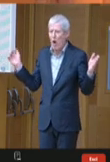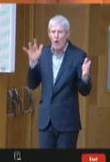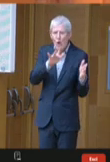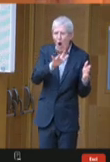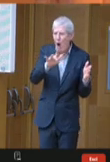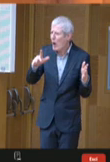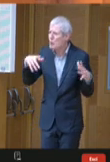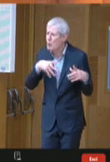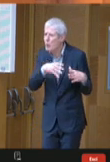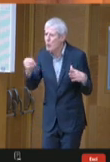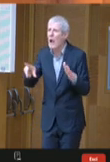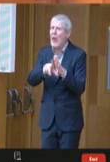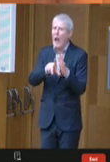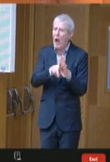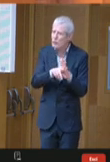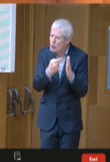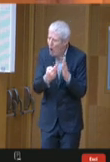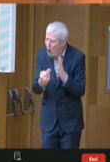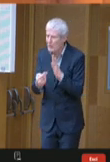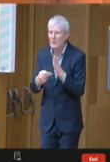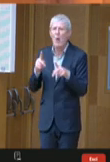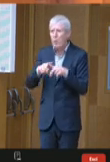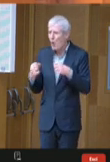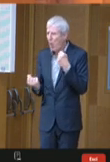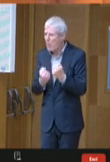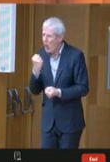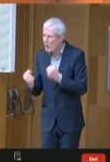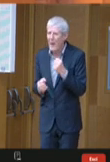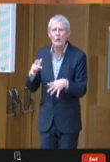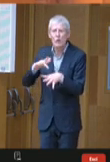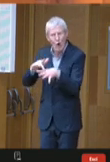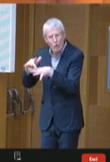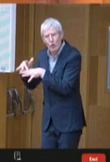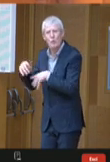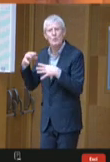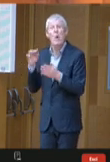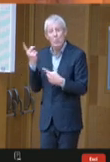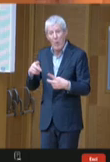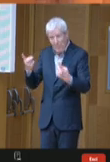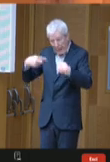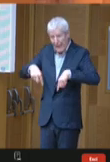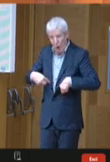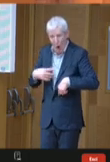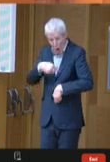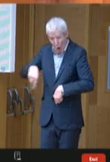aspetti normativi, che tocca aspetti comportamentali, ma che soprattutto per noi che ci occupiamo di educazione è la nostra